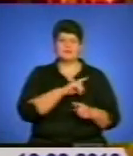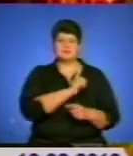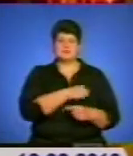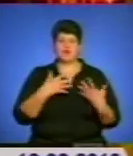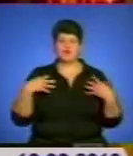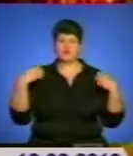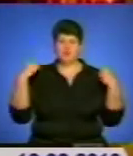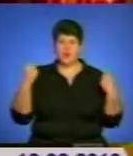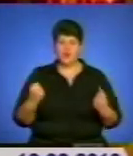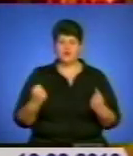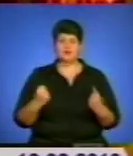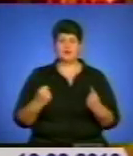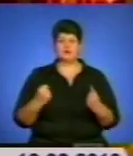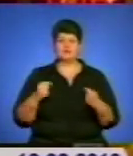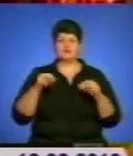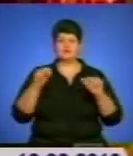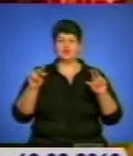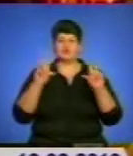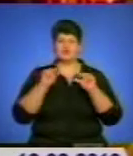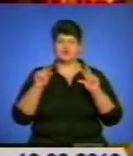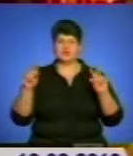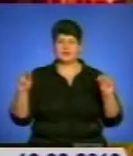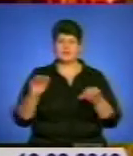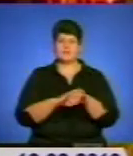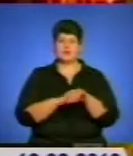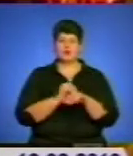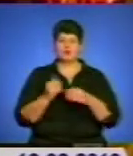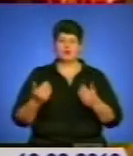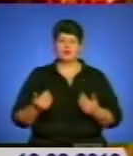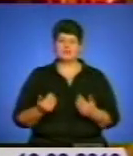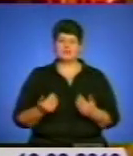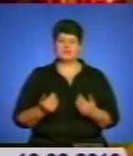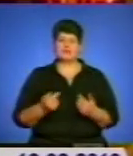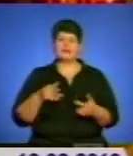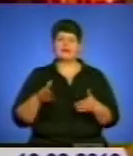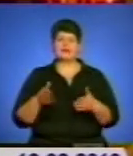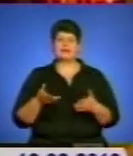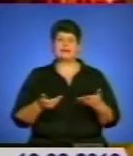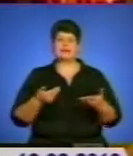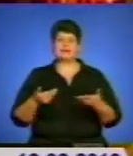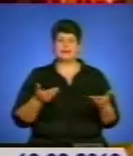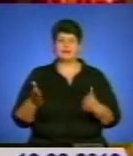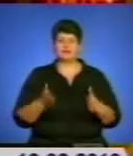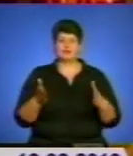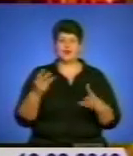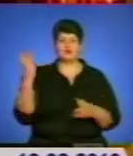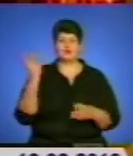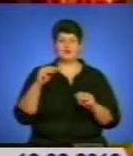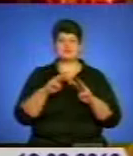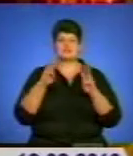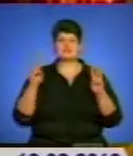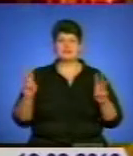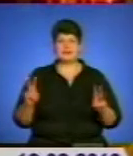здоров'я, звичайного земного щастя, благополуччя, ну і йти дорогою тих трьох святих, бути великими,